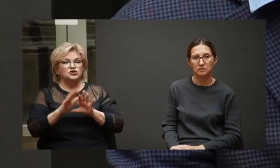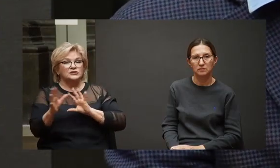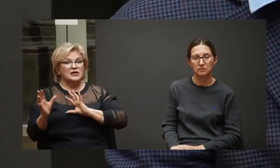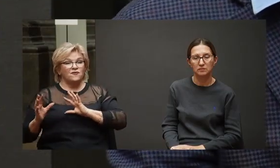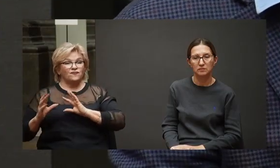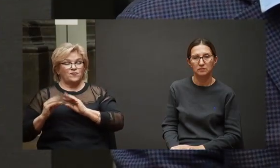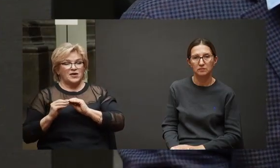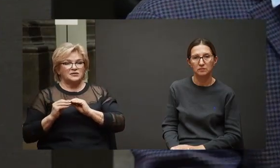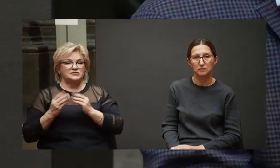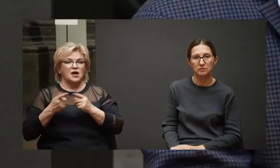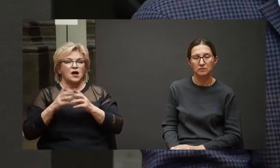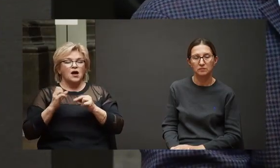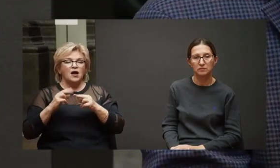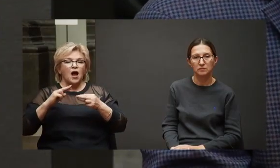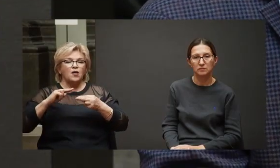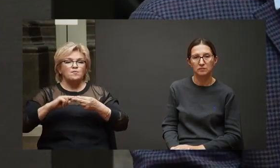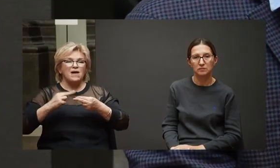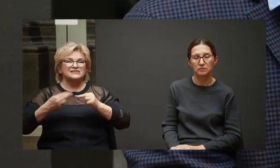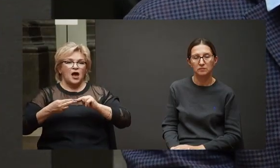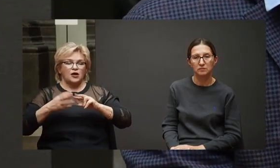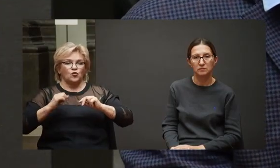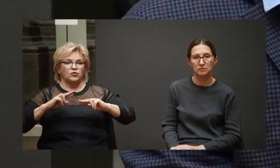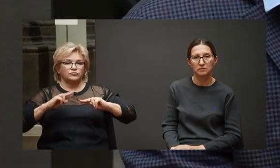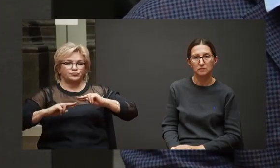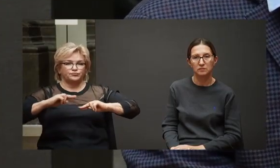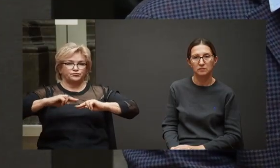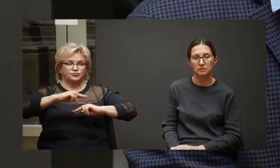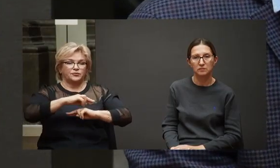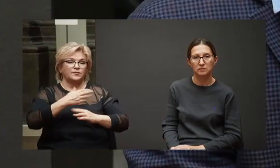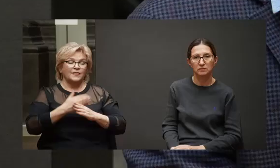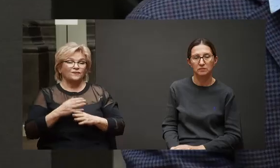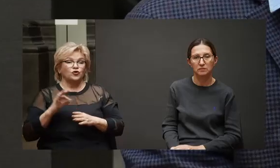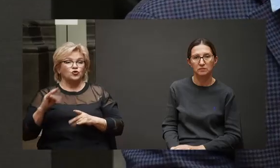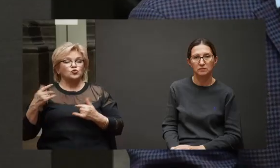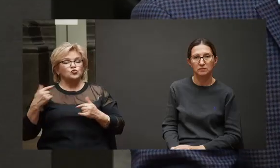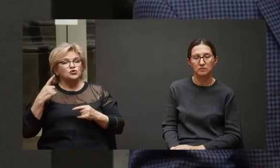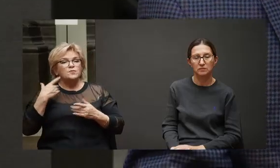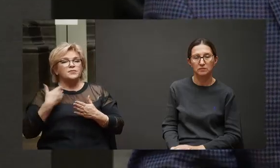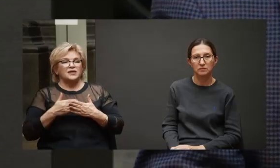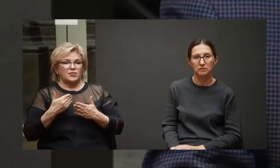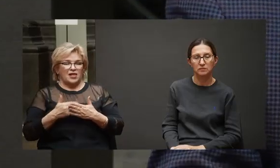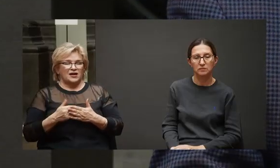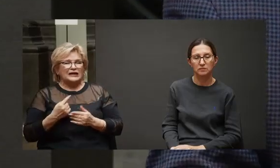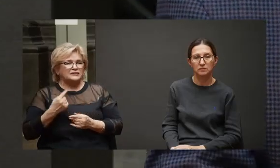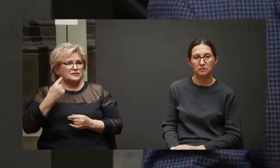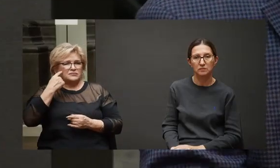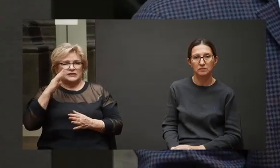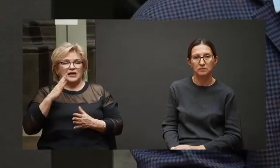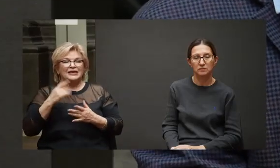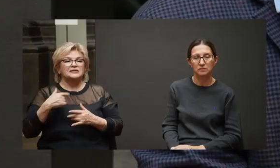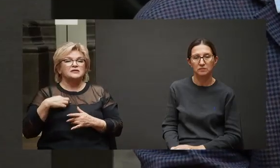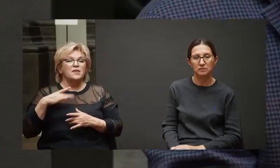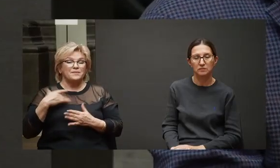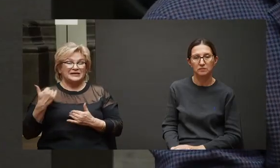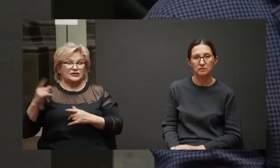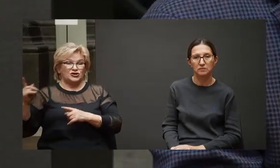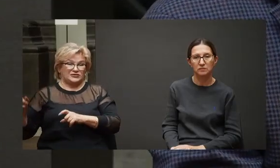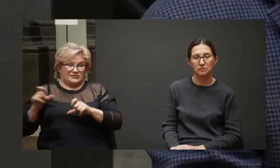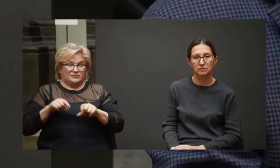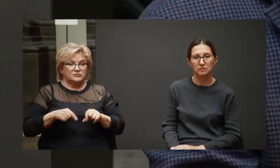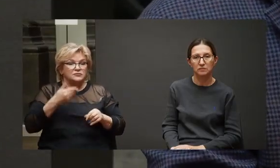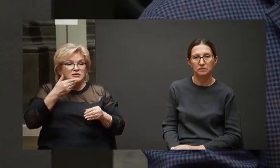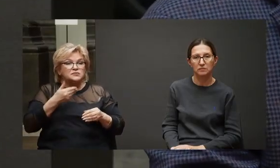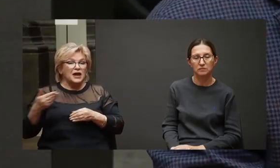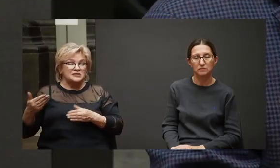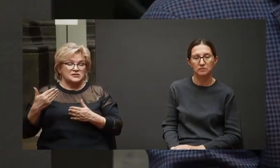ним собирали как пазл или как мозаику. То есть он уже предполагает, несознательно, если мы его сейчас посадили сюда и